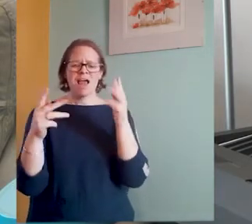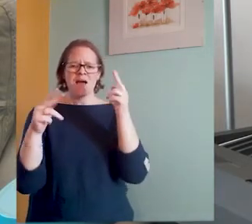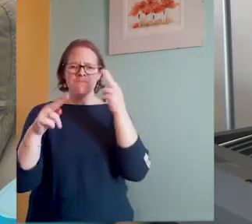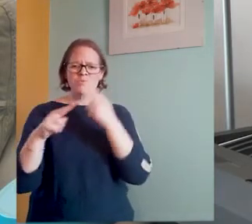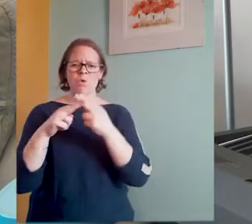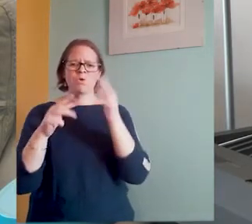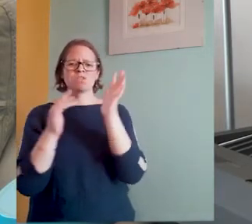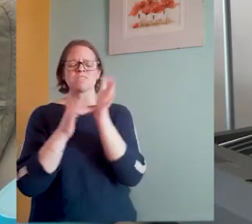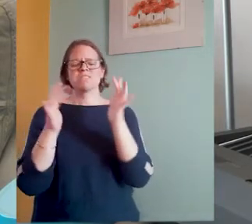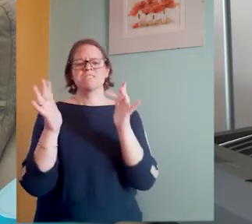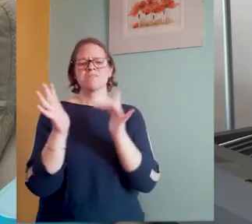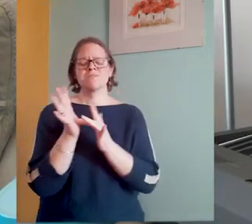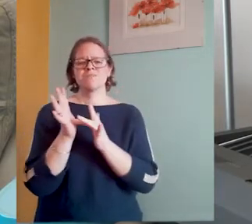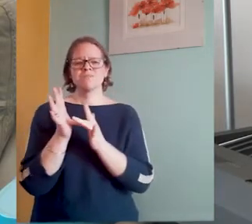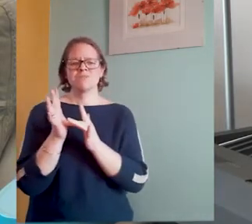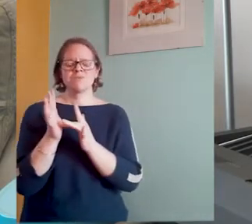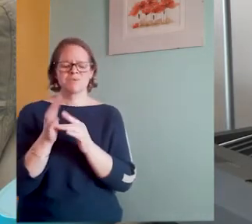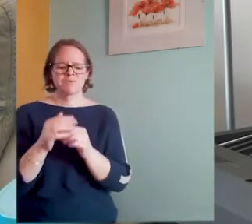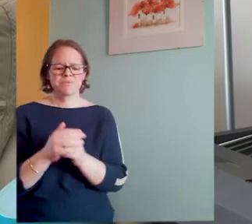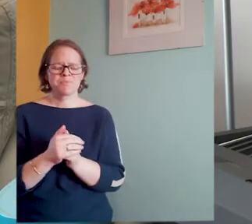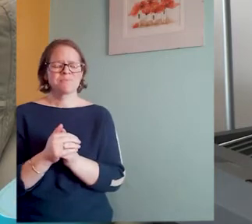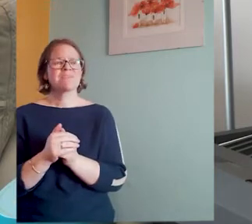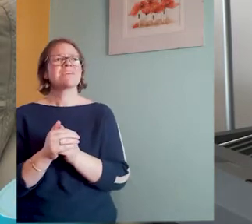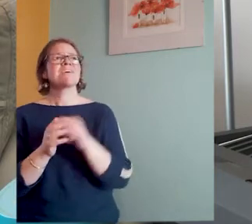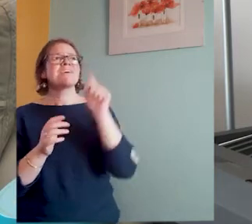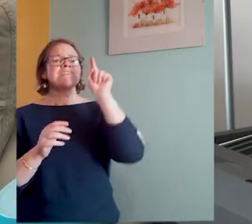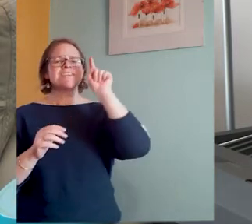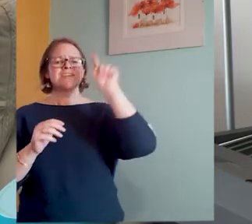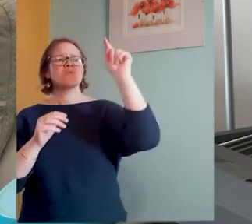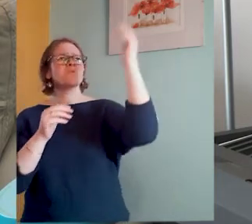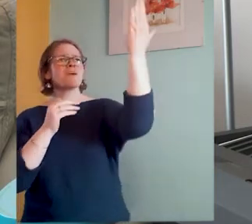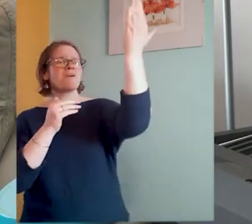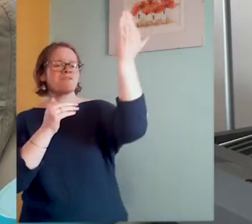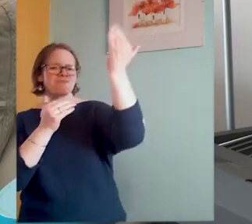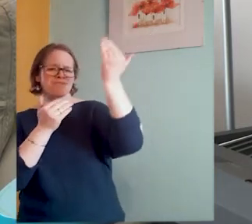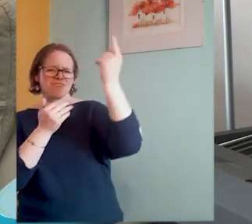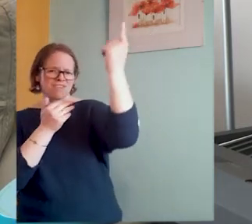deuil. Et il viendra vous consoler.